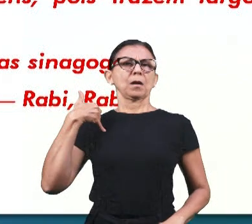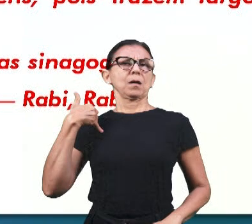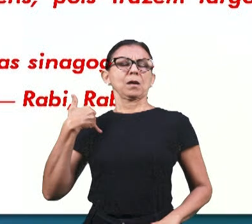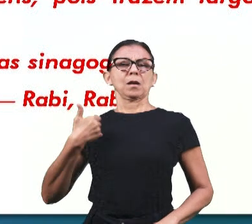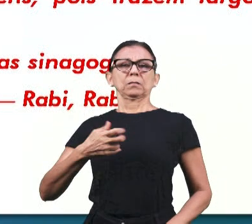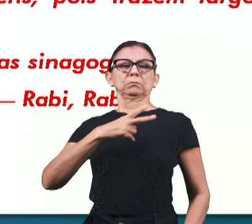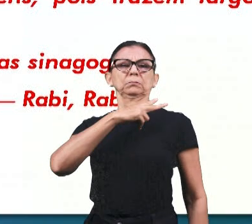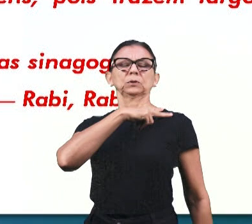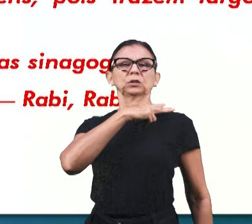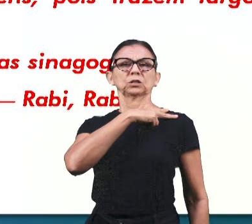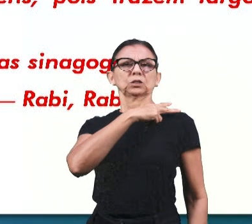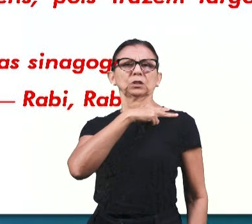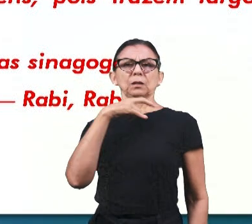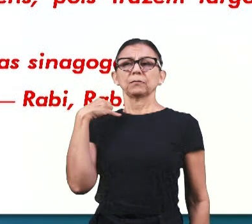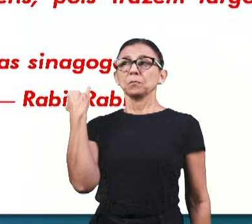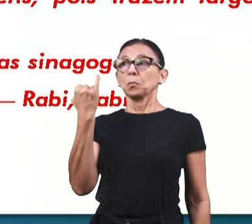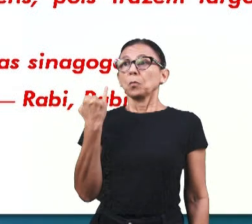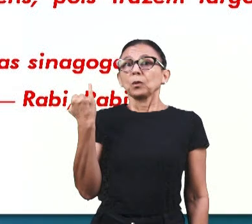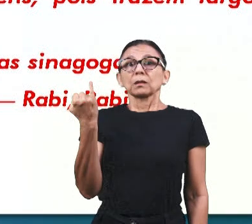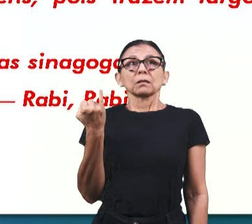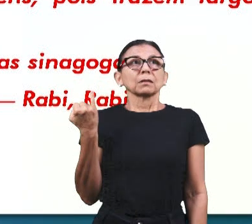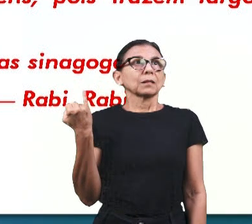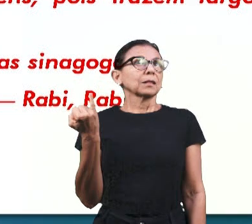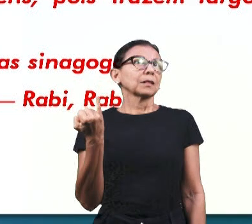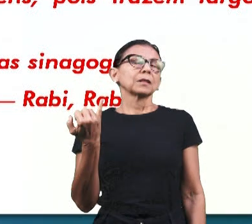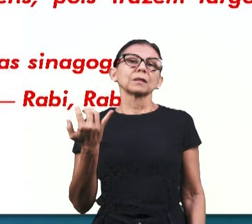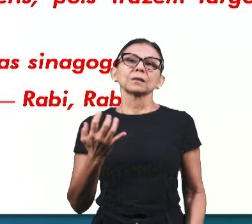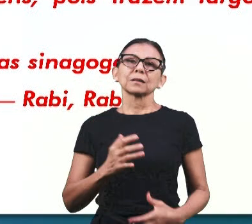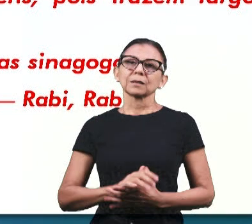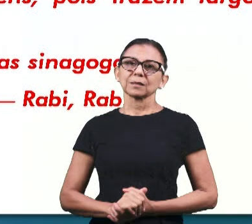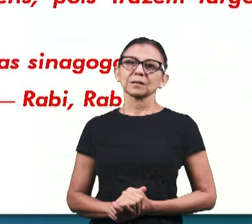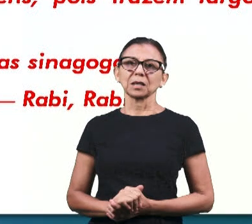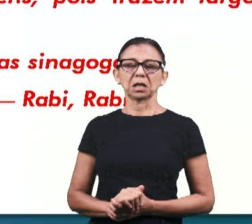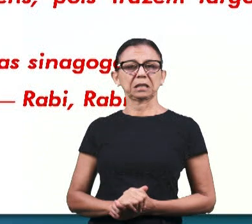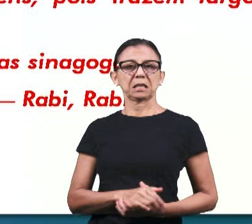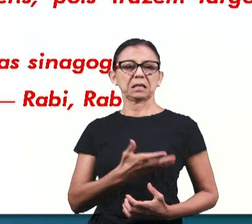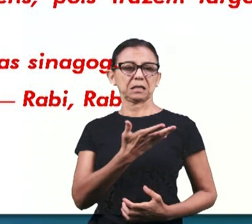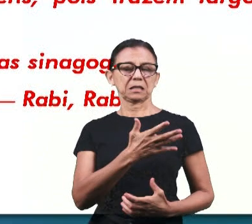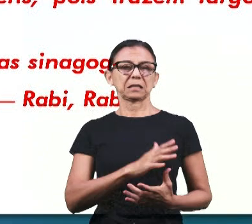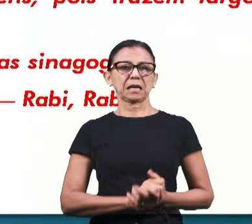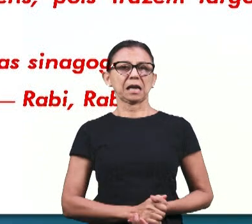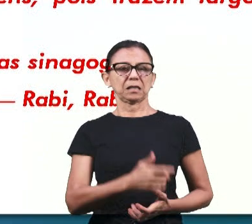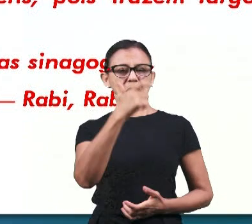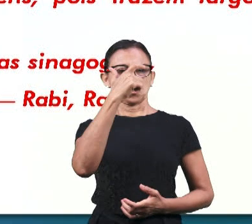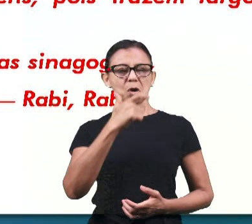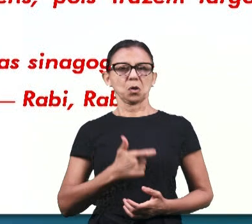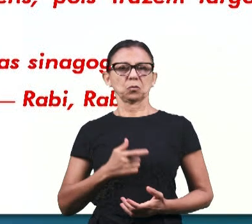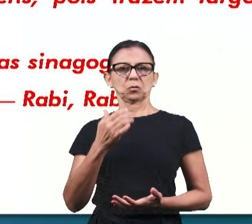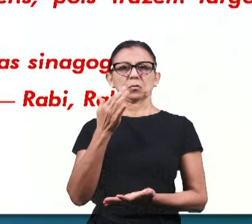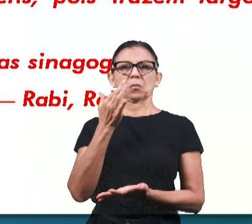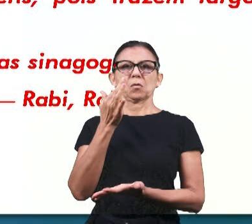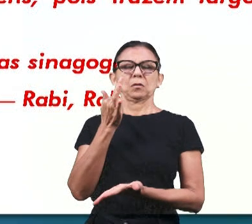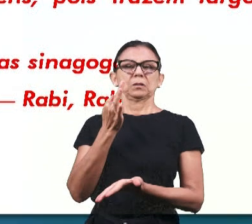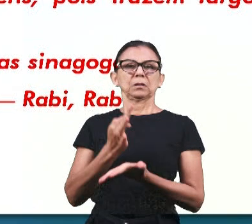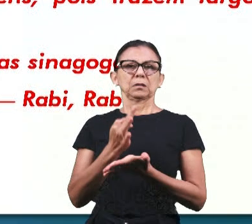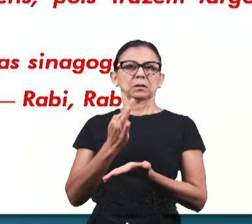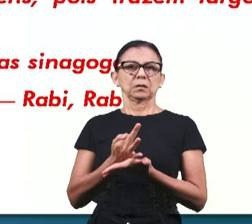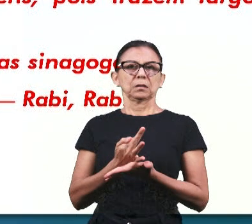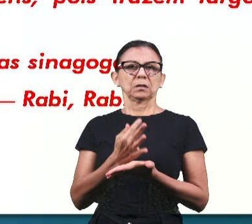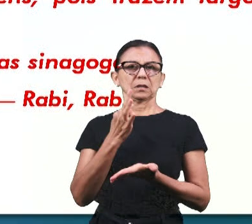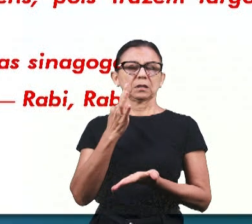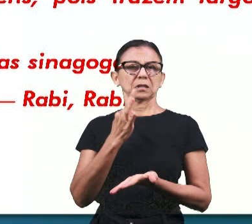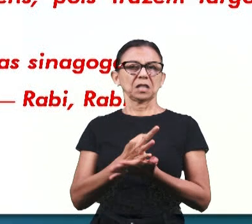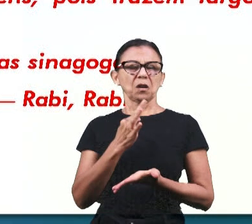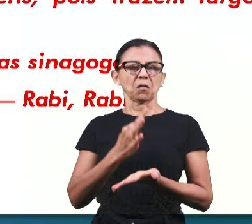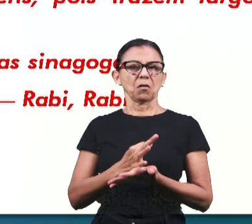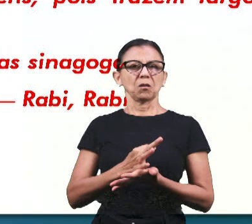ils veulent se faire chef, prendre les premières places. Ils veulent être appelés des professeurs, théologiens, des maîtres. Ils veulent le